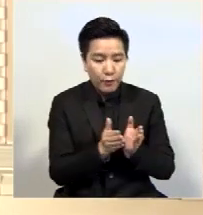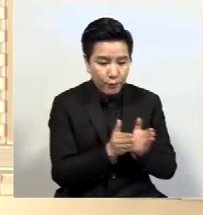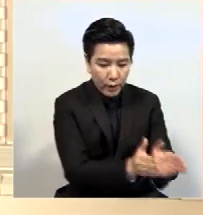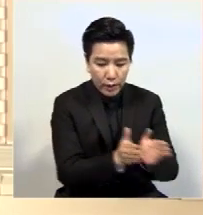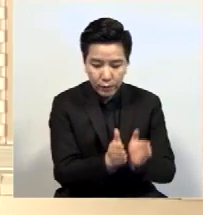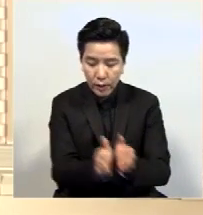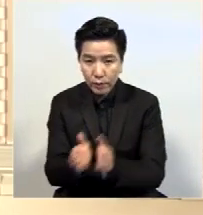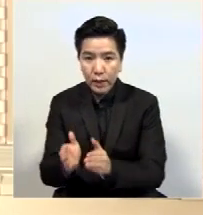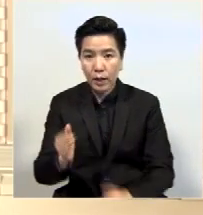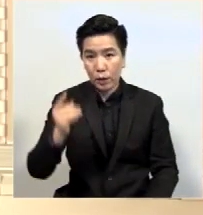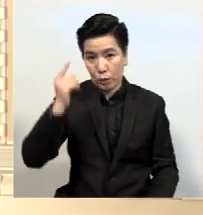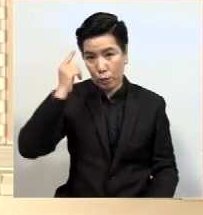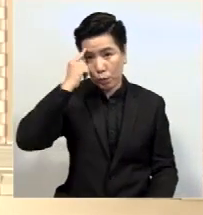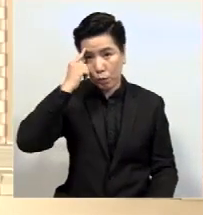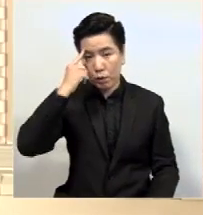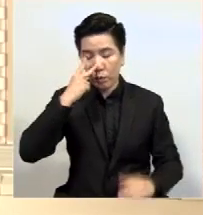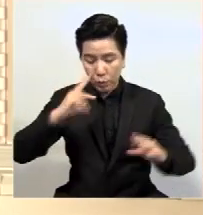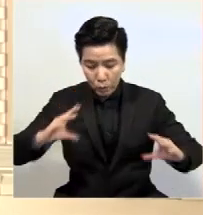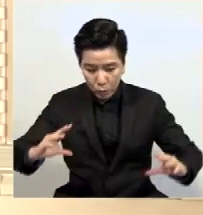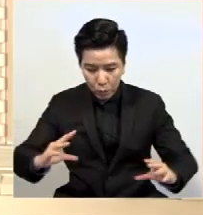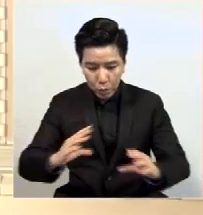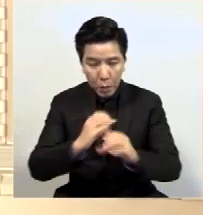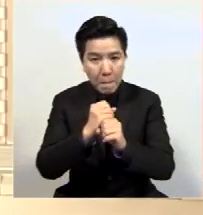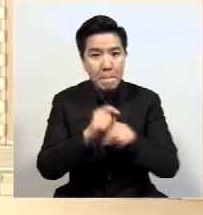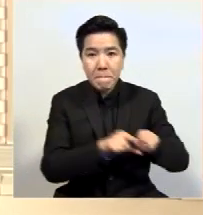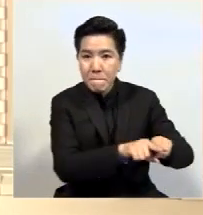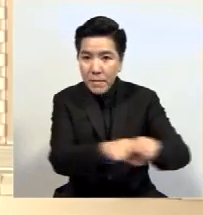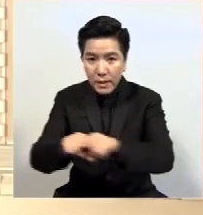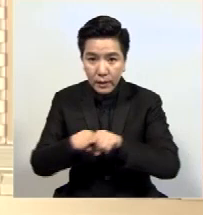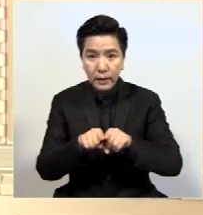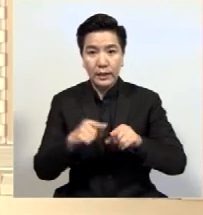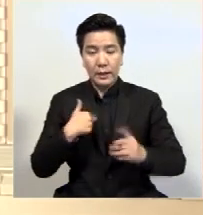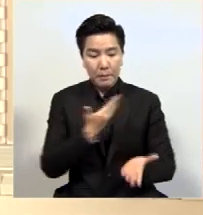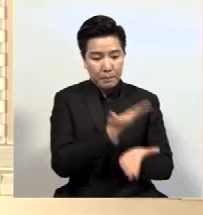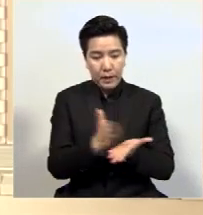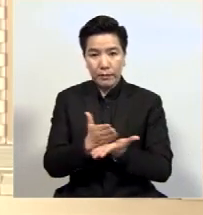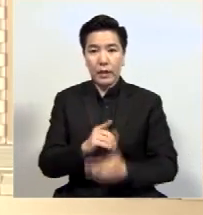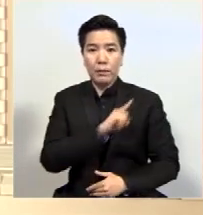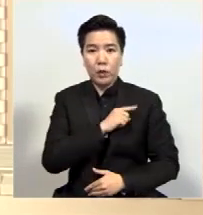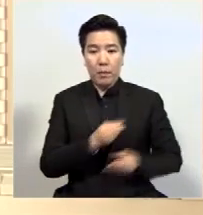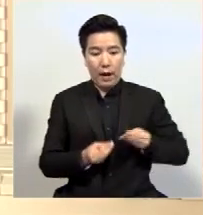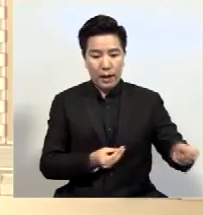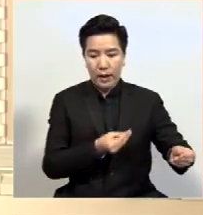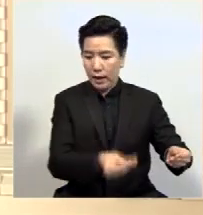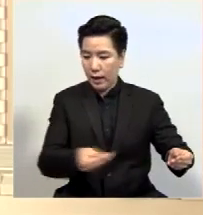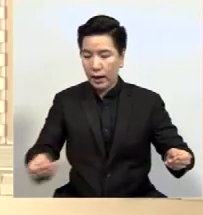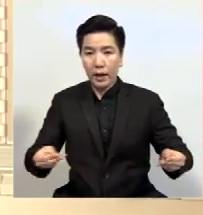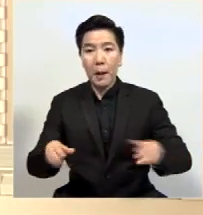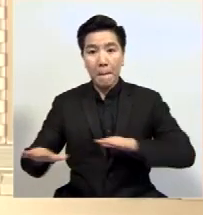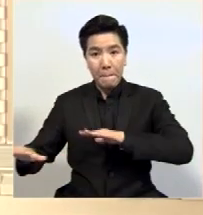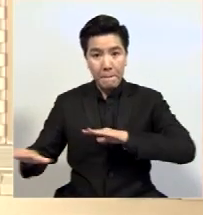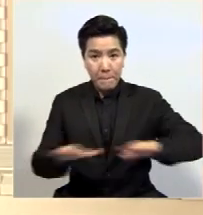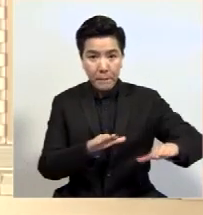ได้รับทราบข้อมูลสถานการณ์เป็นภาพเดียวกันเมื่อผมแจกจ่ายงานไปแล้วทุกฝ่ายจะรับทราบแผนงานทั้งหมดไป